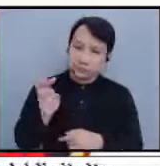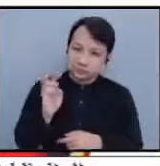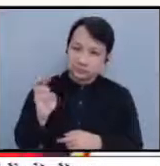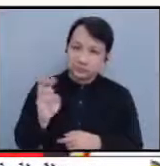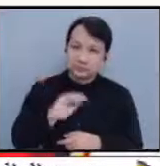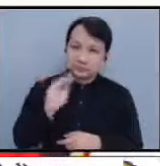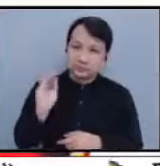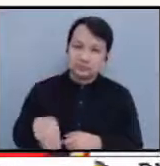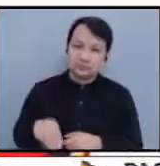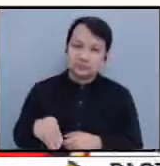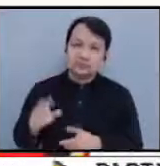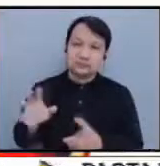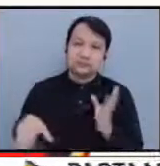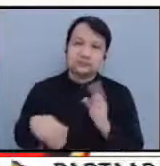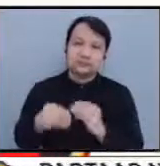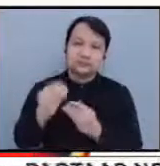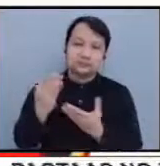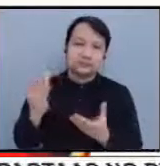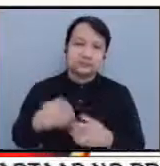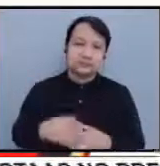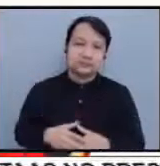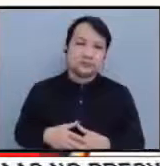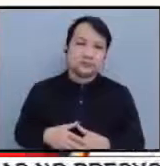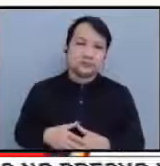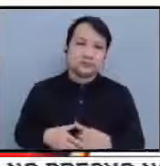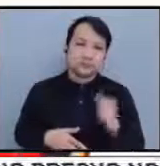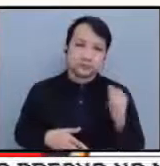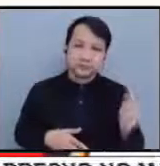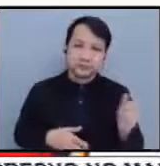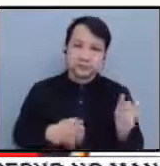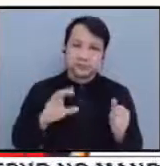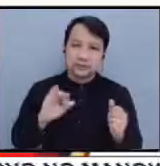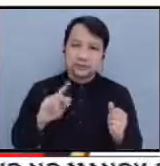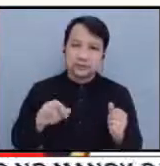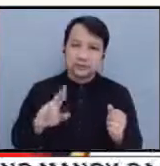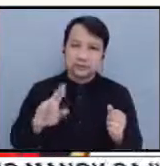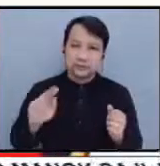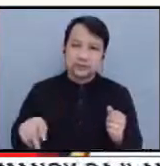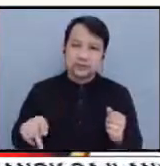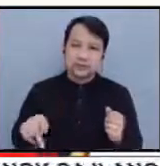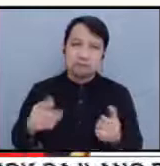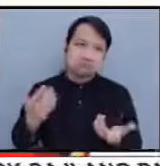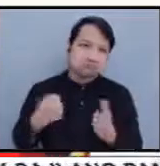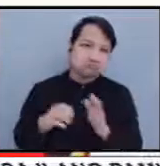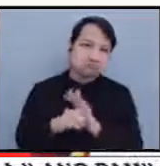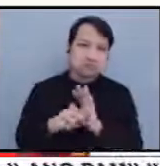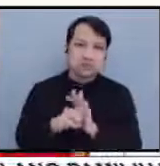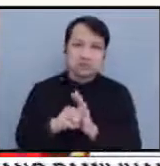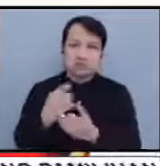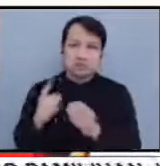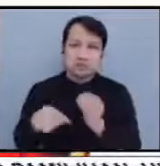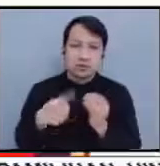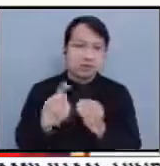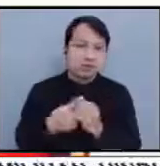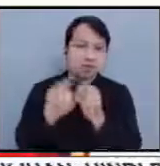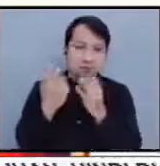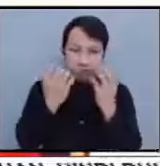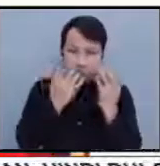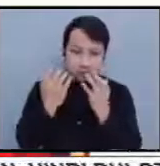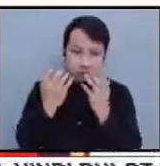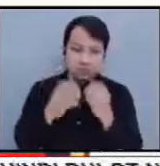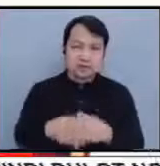cost ng crop, no? For example, kung corn, you need